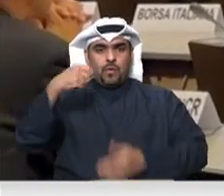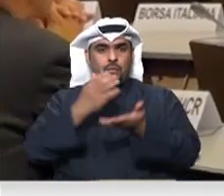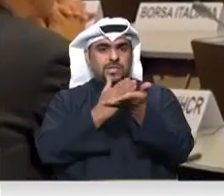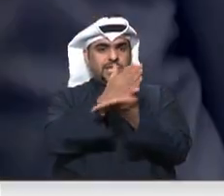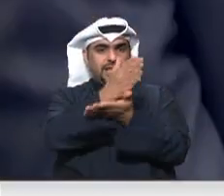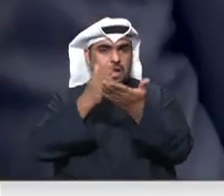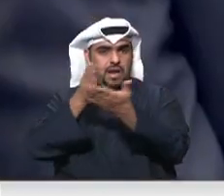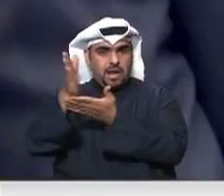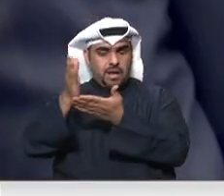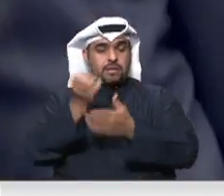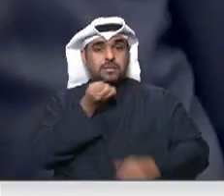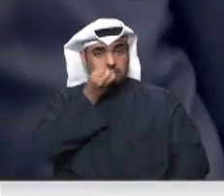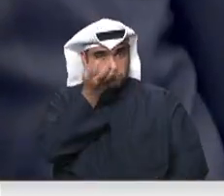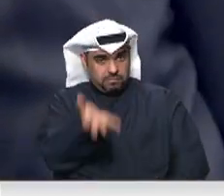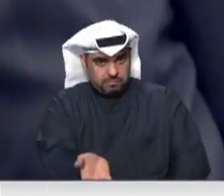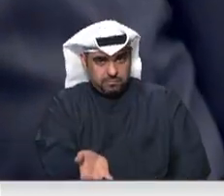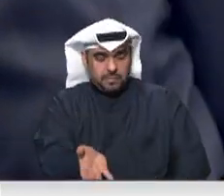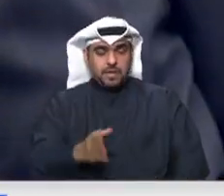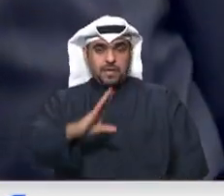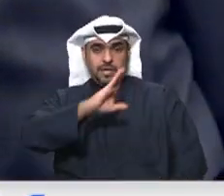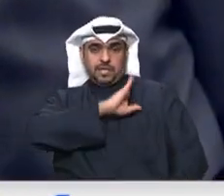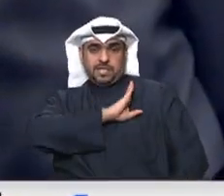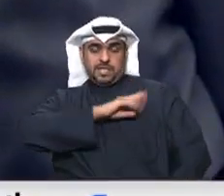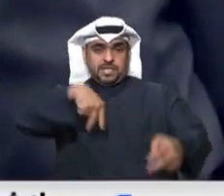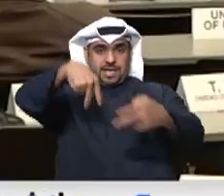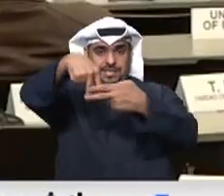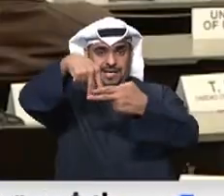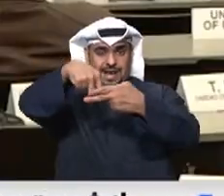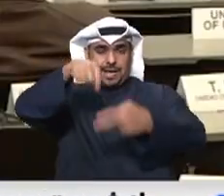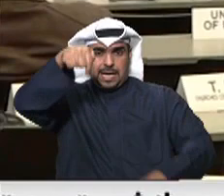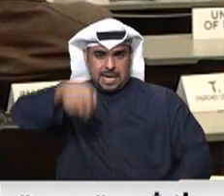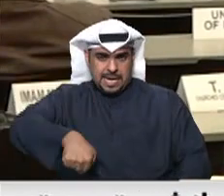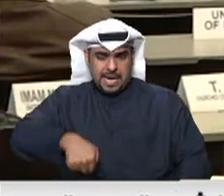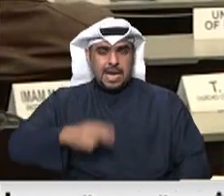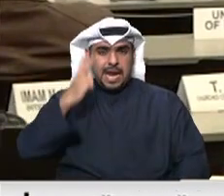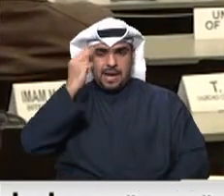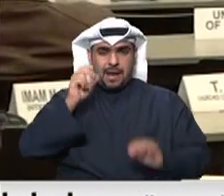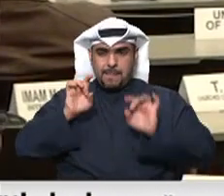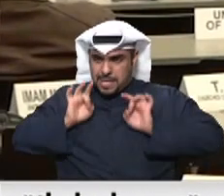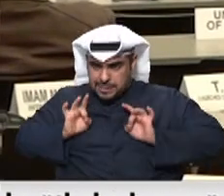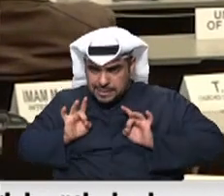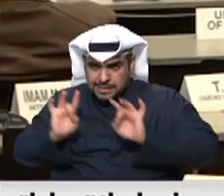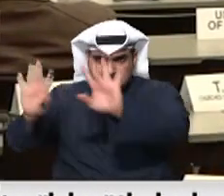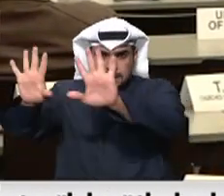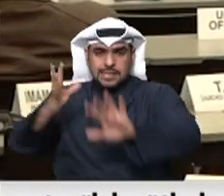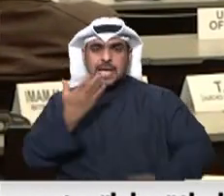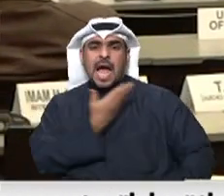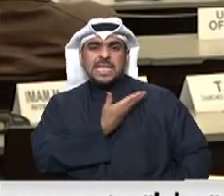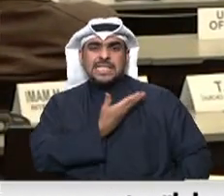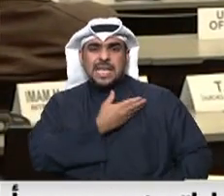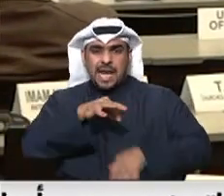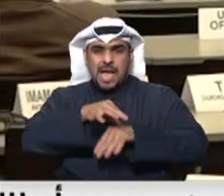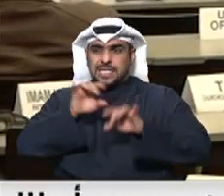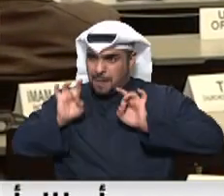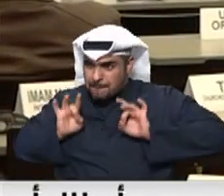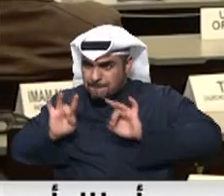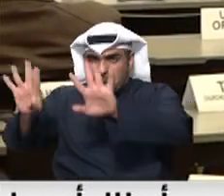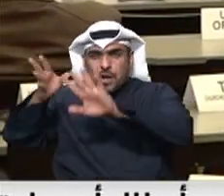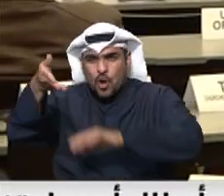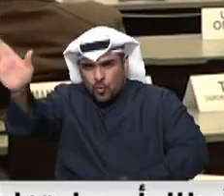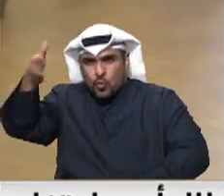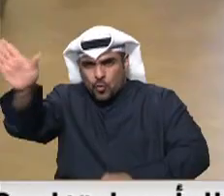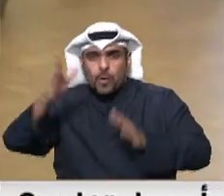التهجير القسري التي تحاول سلطات الاحتلال الإسرائيلي فرضها على السكان الفلسطينيين في